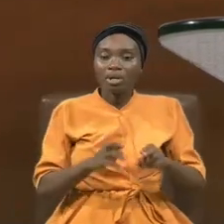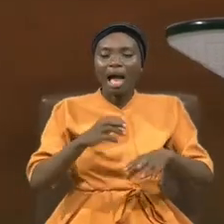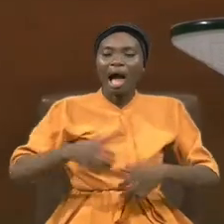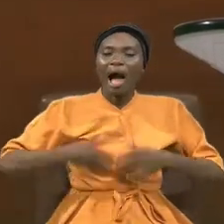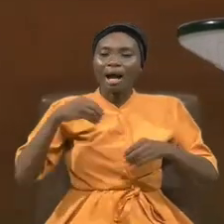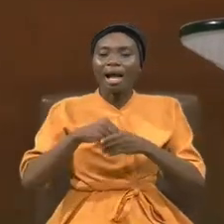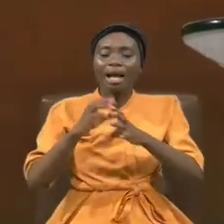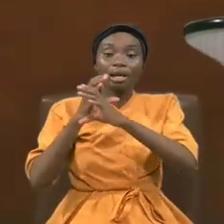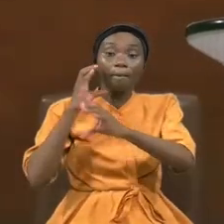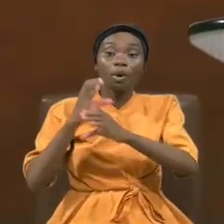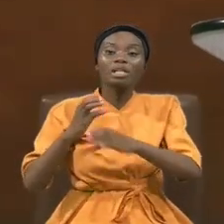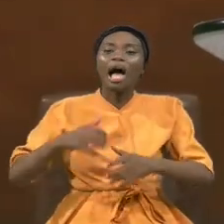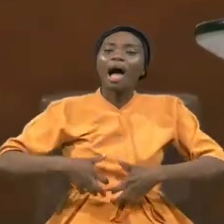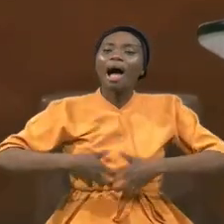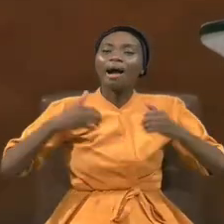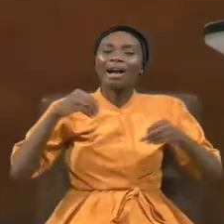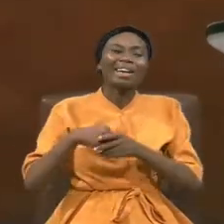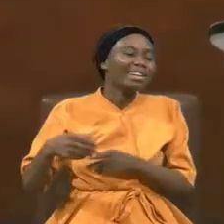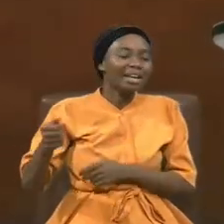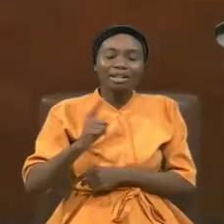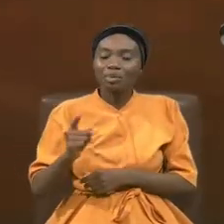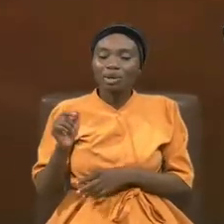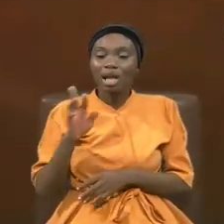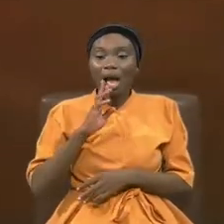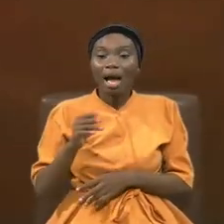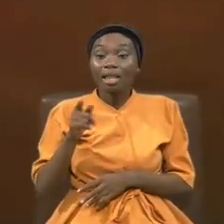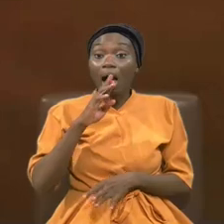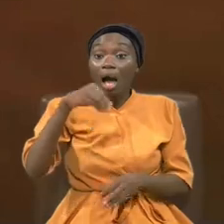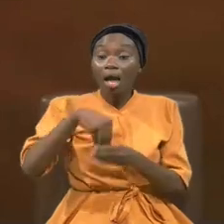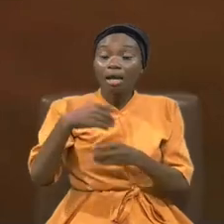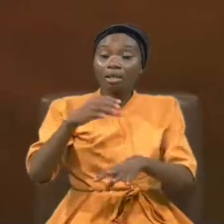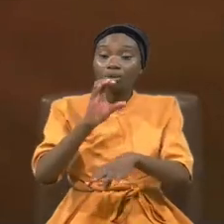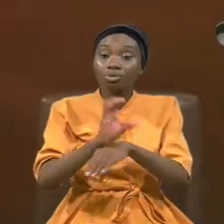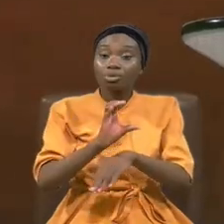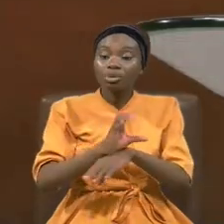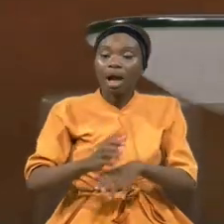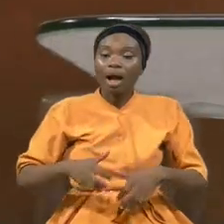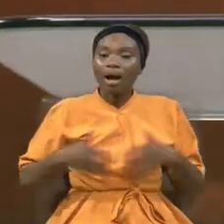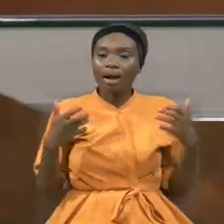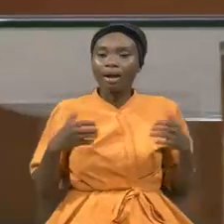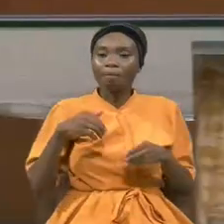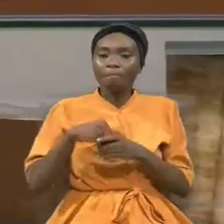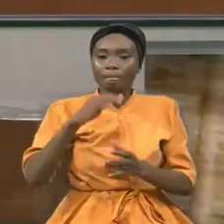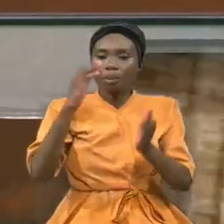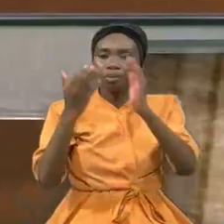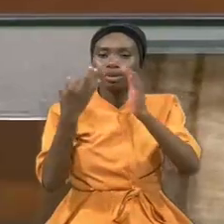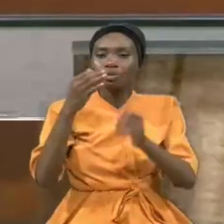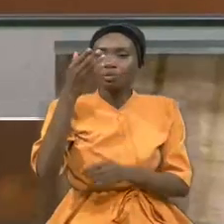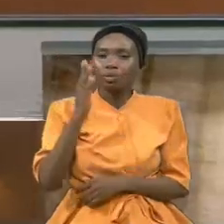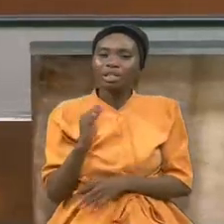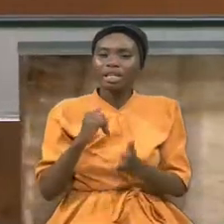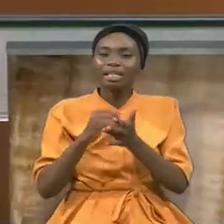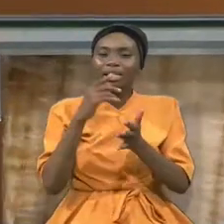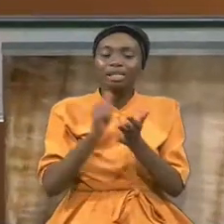la rue, la colère dans le bus, la colère partout, la colère à l'église, la colère en présence du